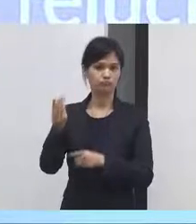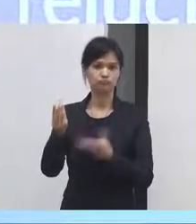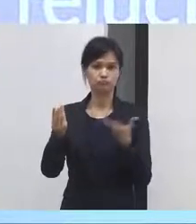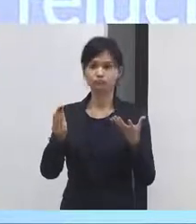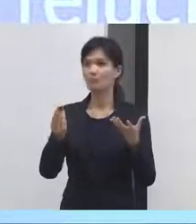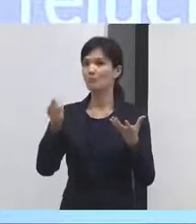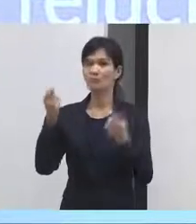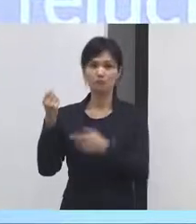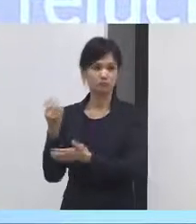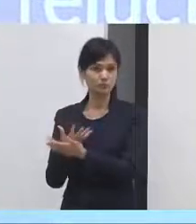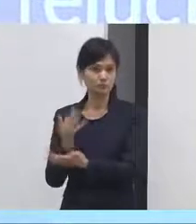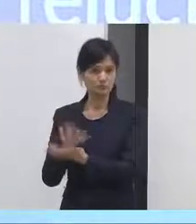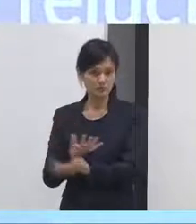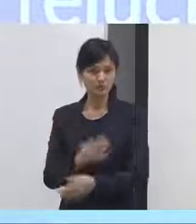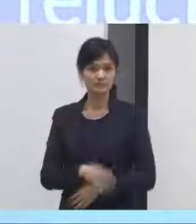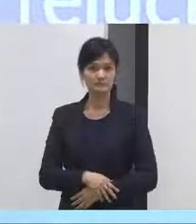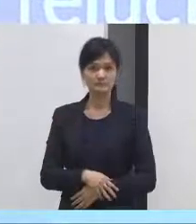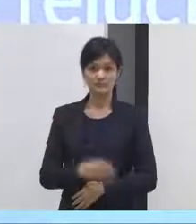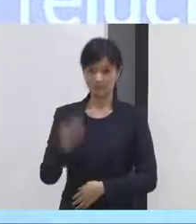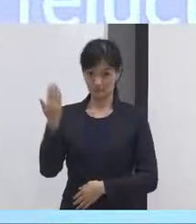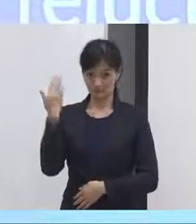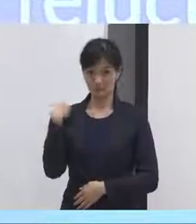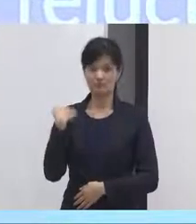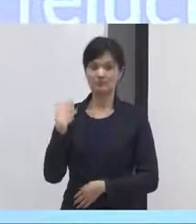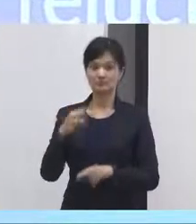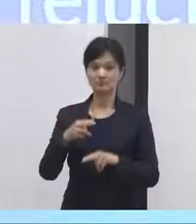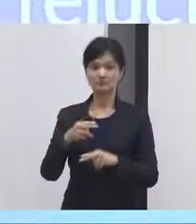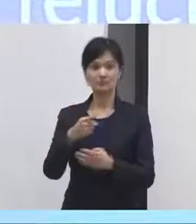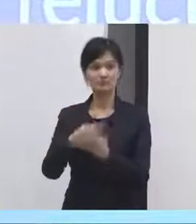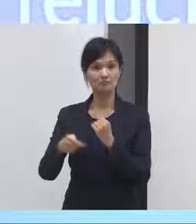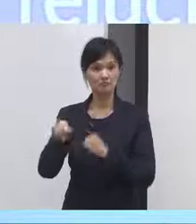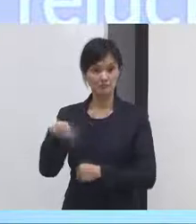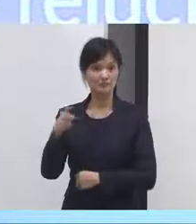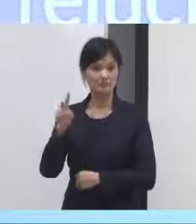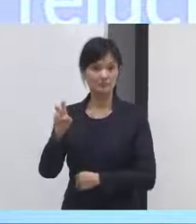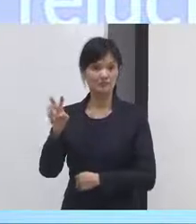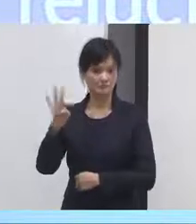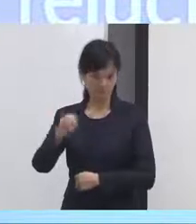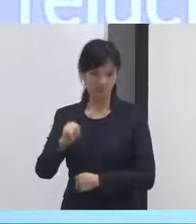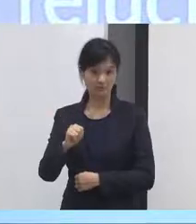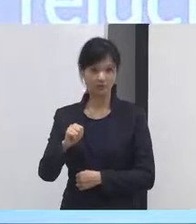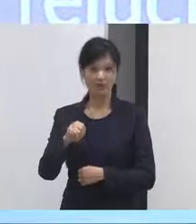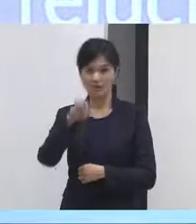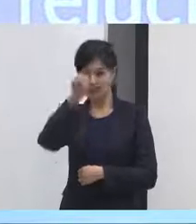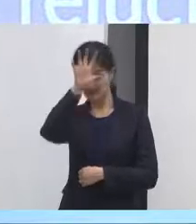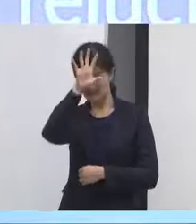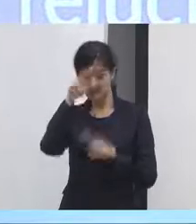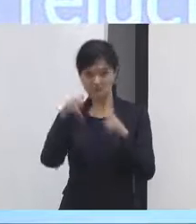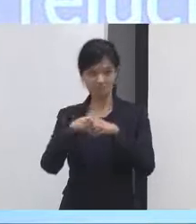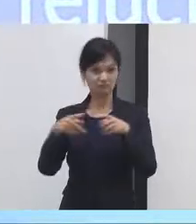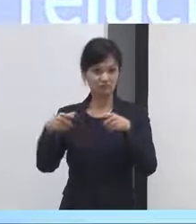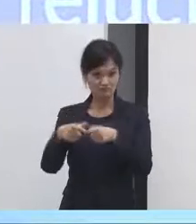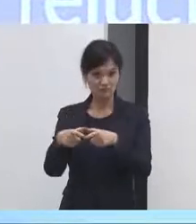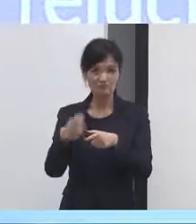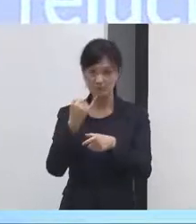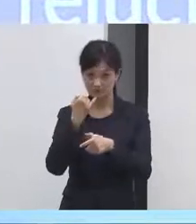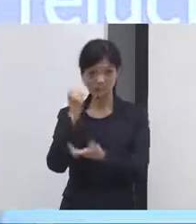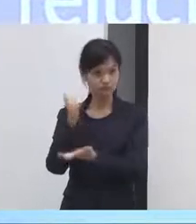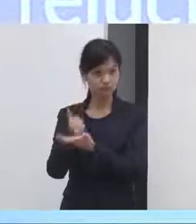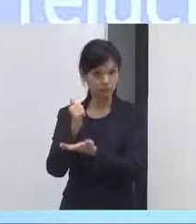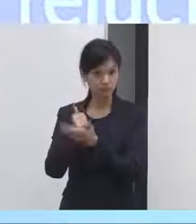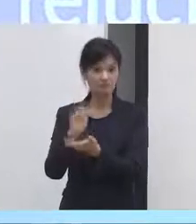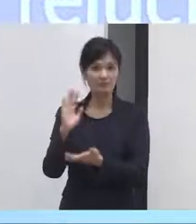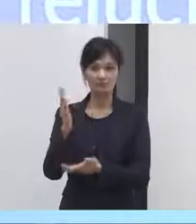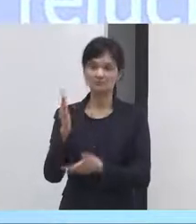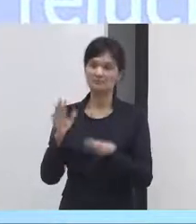性真的是很缺乏的。以前220几席的时候是很有机会，小党是可以起来的，然后你要各种职业多样性是有机会，但台湾没有办